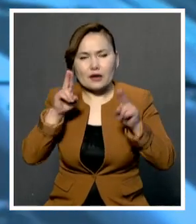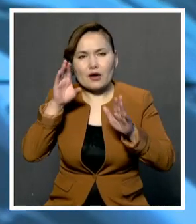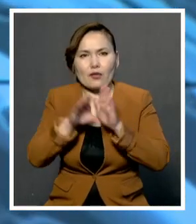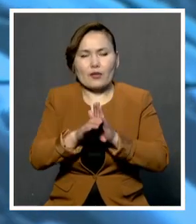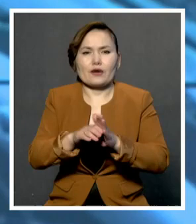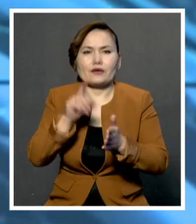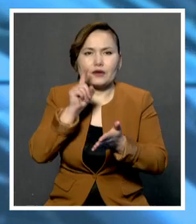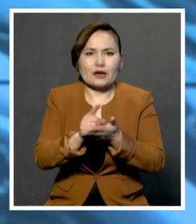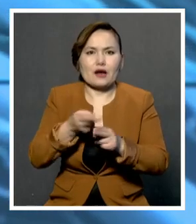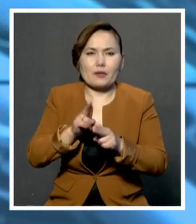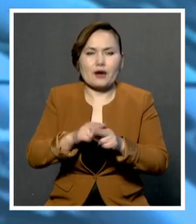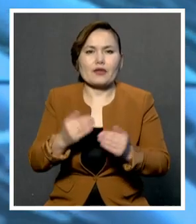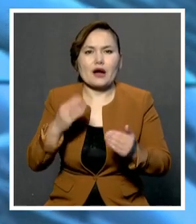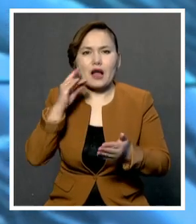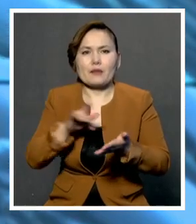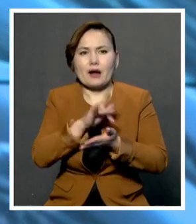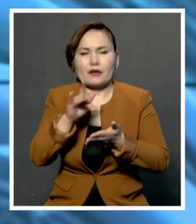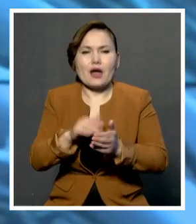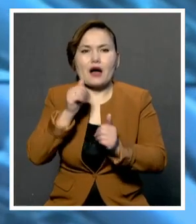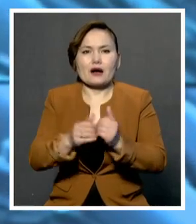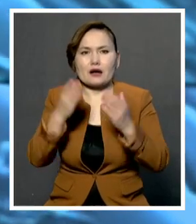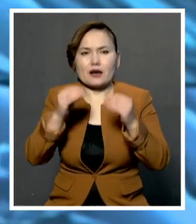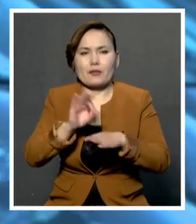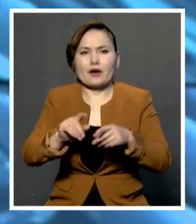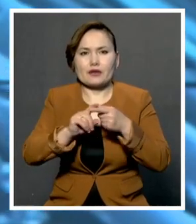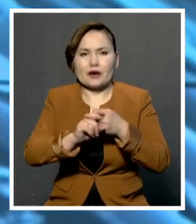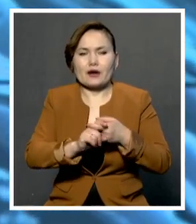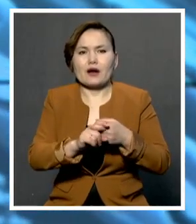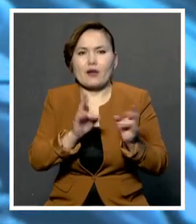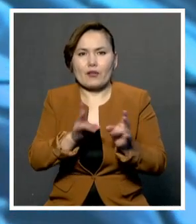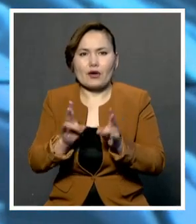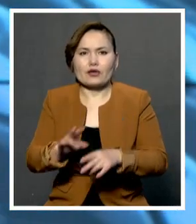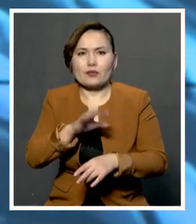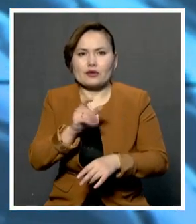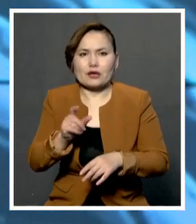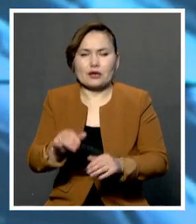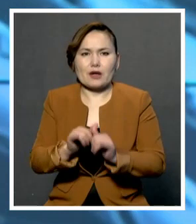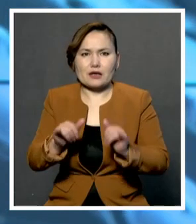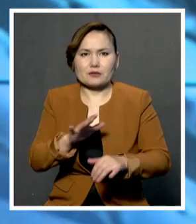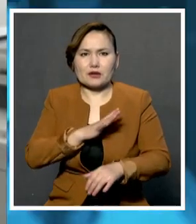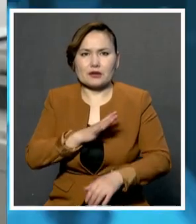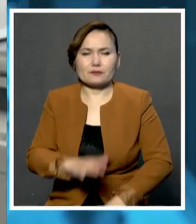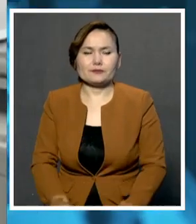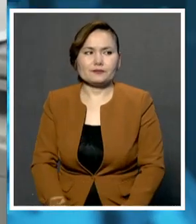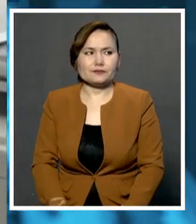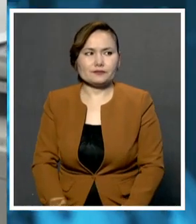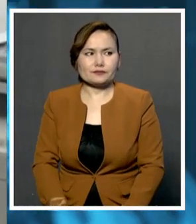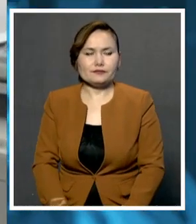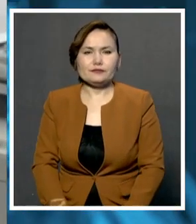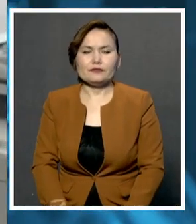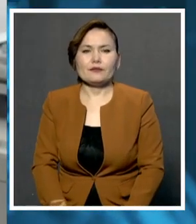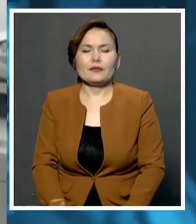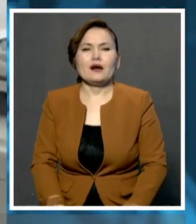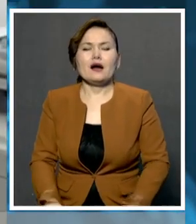жүруге шақырады. Қазірдің өзінде қала бойынша тәулігіне коронавирус жұқтырғандардың саны 500-ден асып кеткен. Үкіметтің